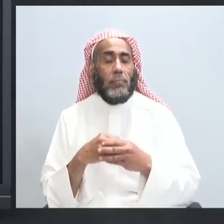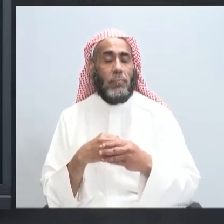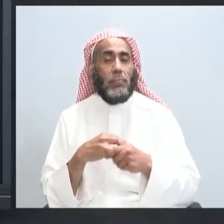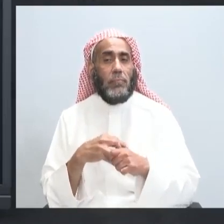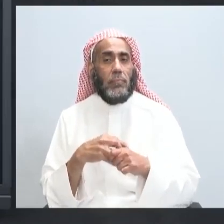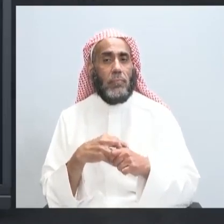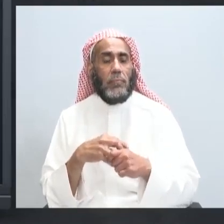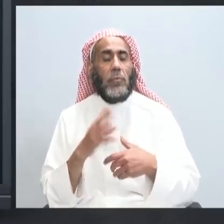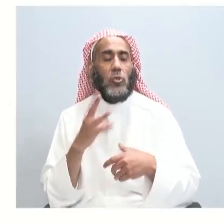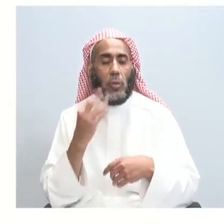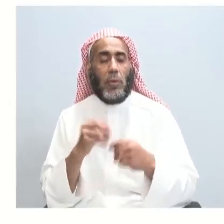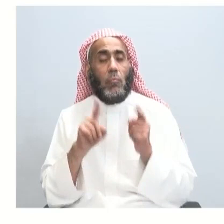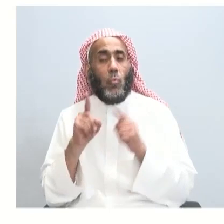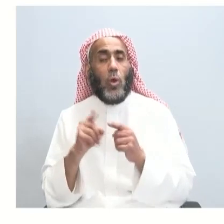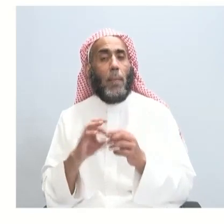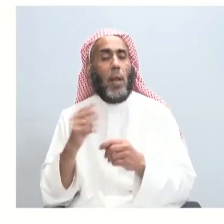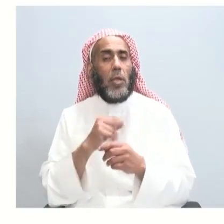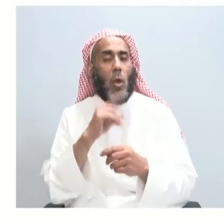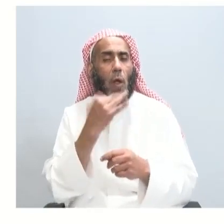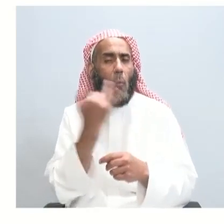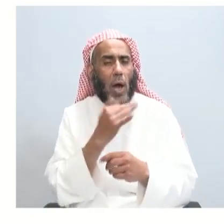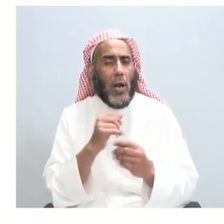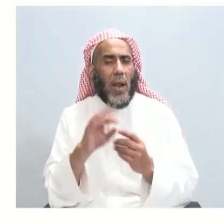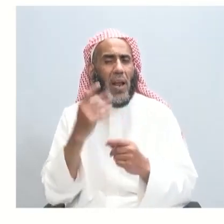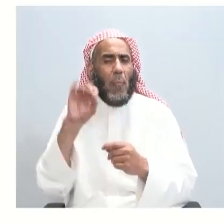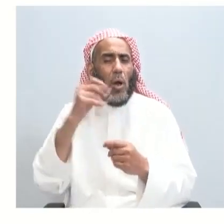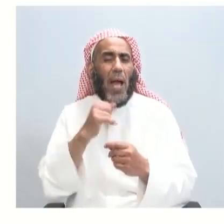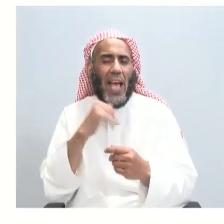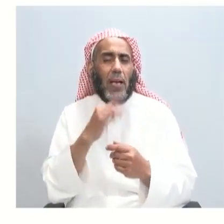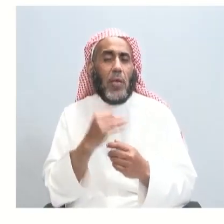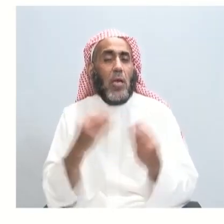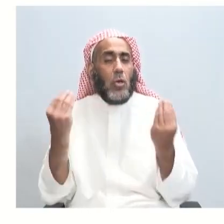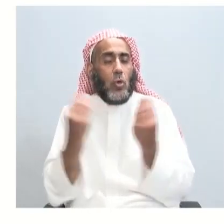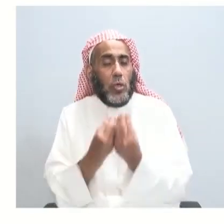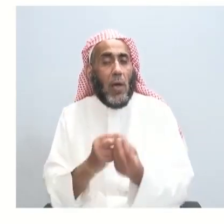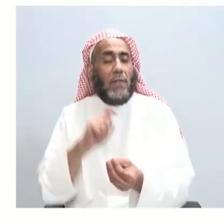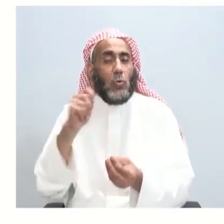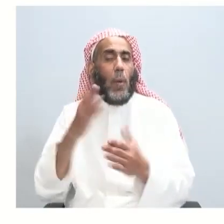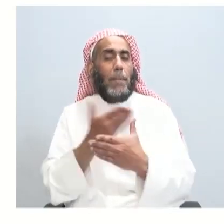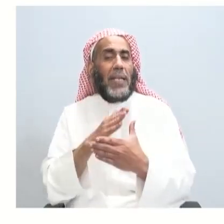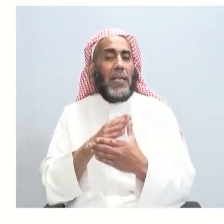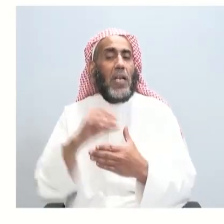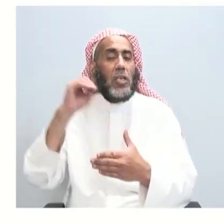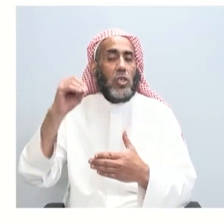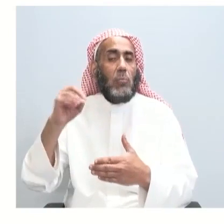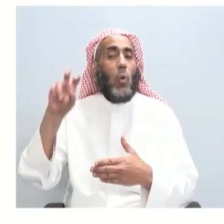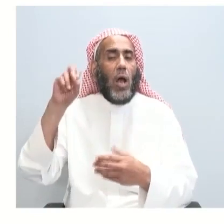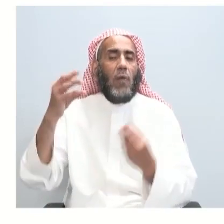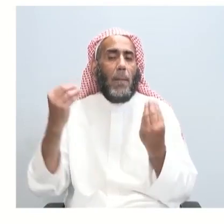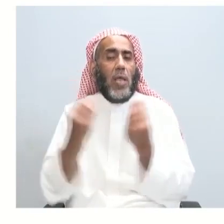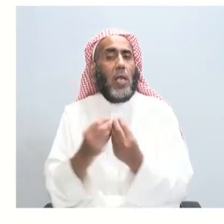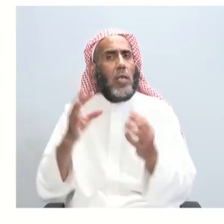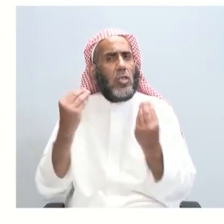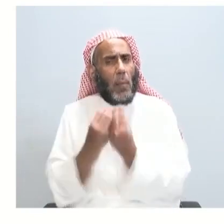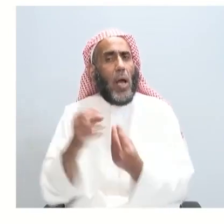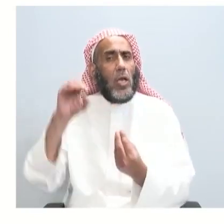خاطئ جميل هنا من علامات كون اللفظ معربا غير عربي نجمع في اصوله بين الجيم والقاف اذا اجتمع